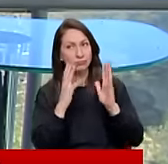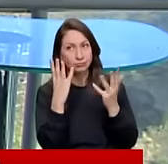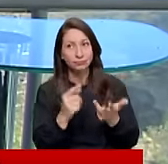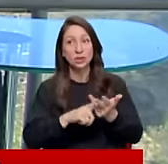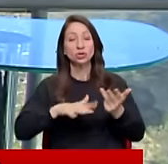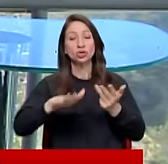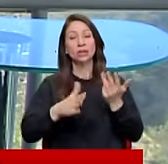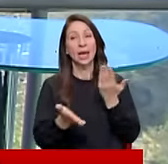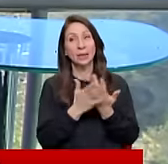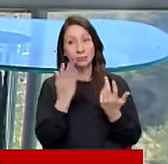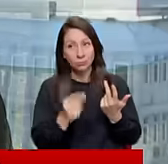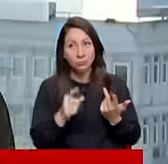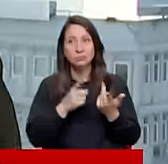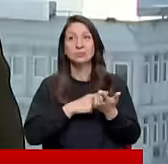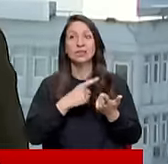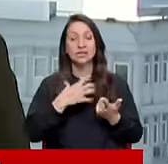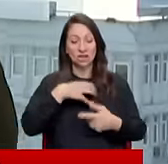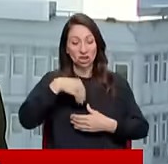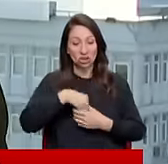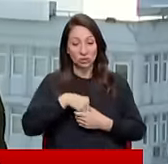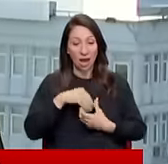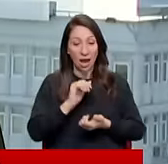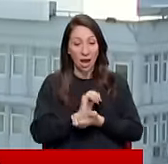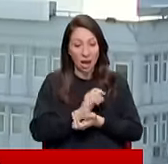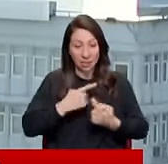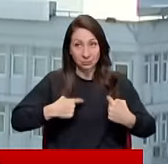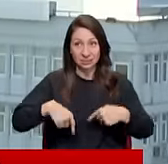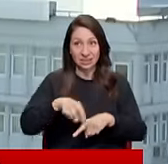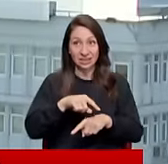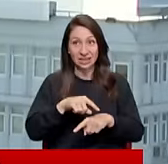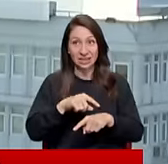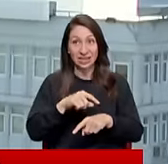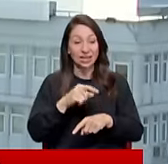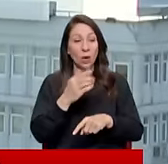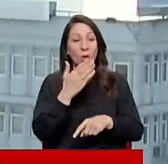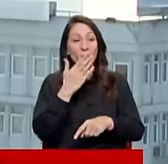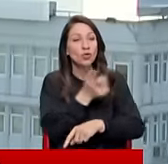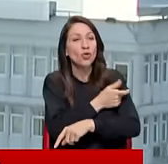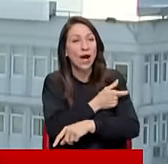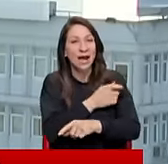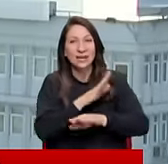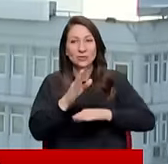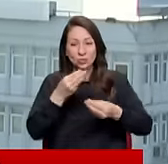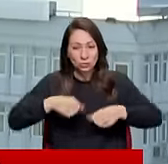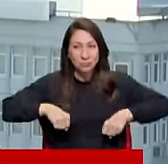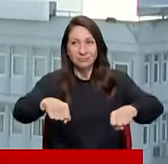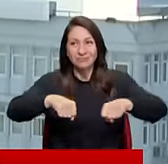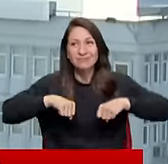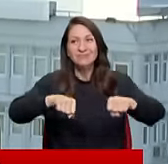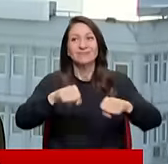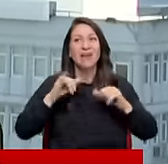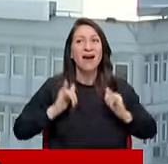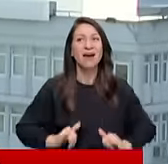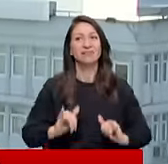olsun, sosyal yardımlar olsun, kendi içimizde ailelerimizi kreş sayısını arttırarak çocuklarını bu